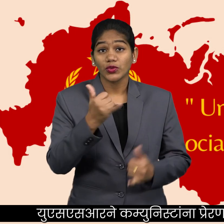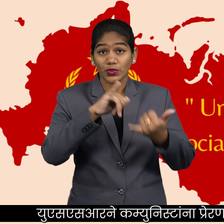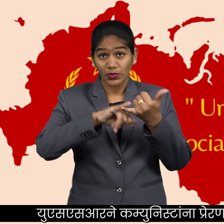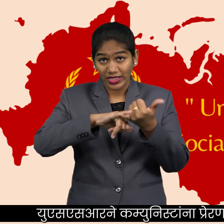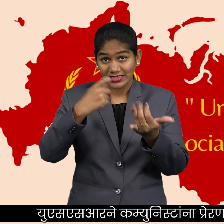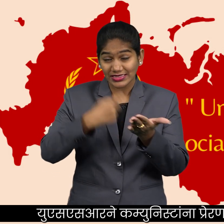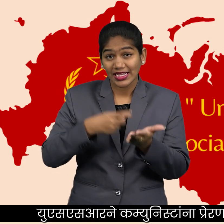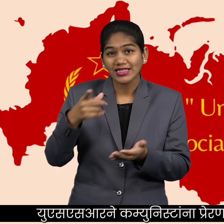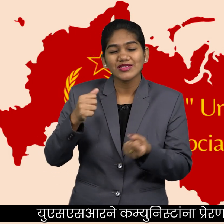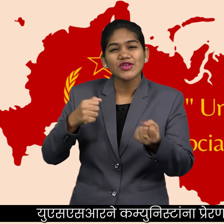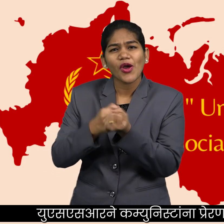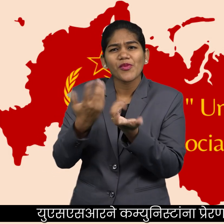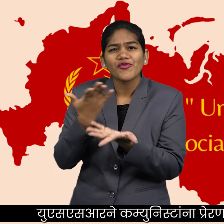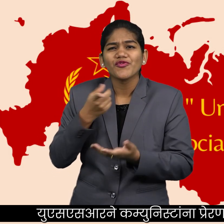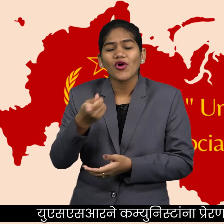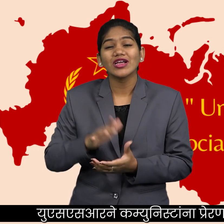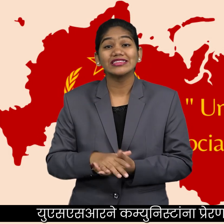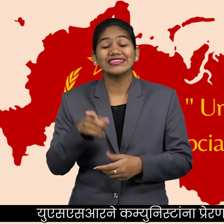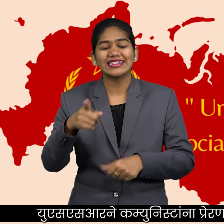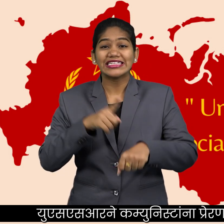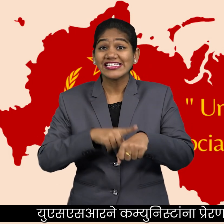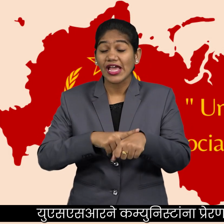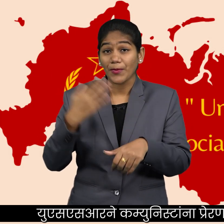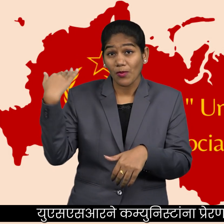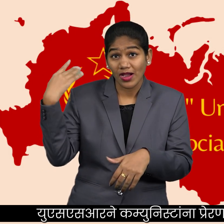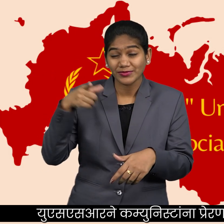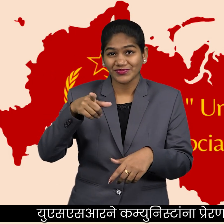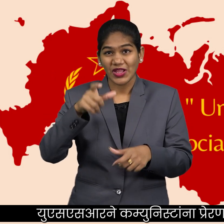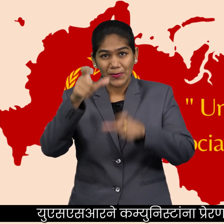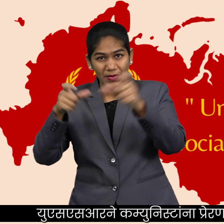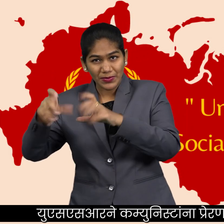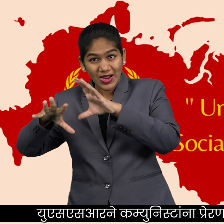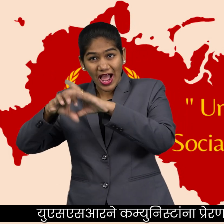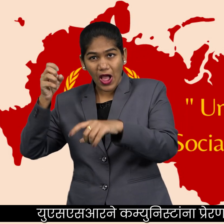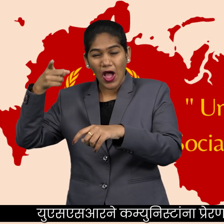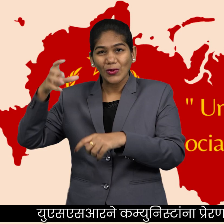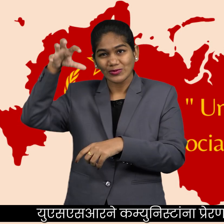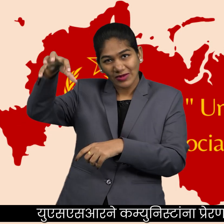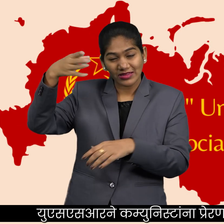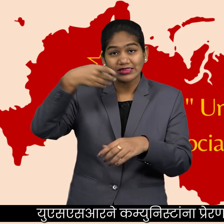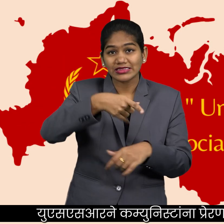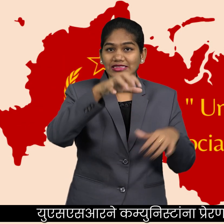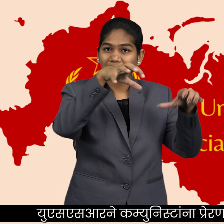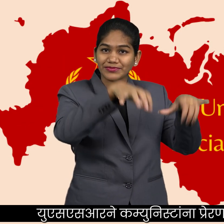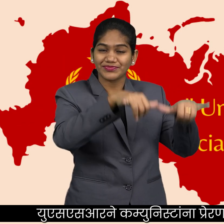USSRने कम्युनिस्टांना प्रेरणा देत वसाहतविरोधी चळवळींना पाठिंबा दिला.